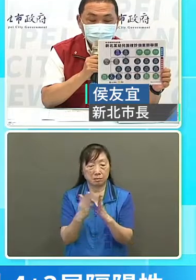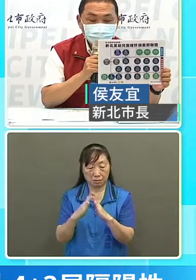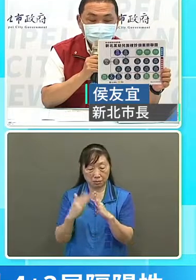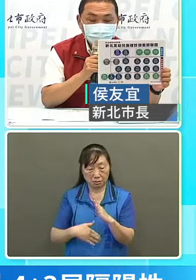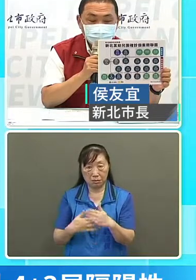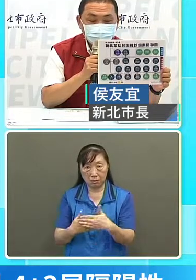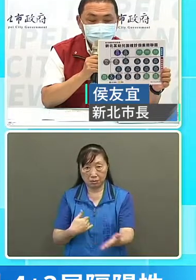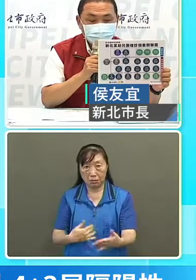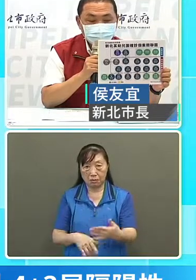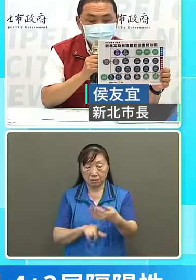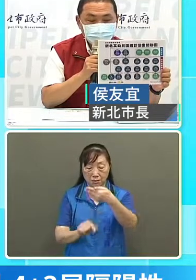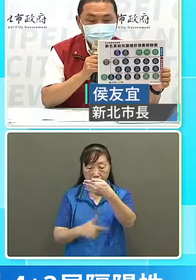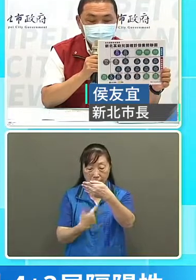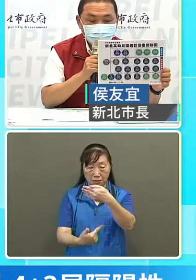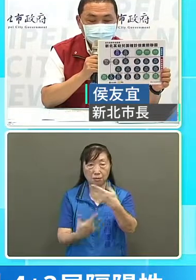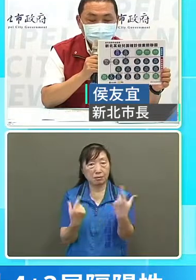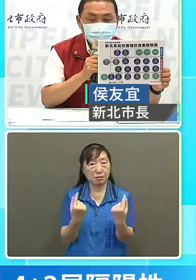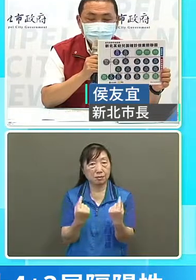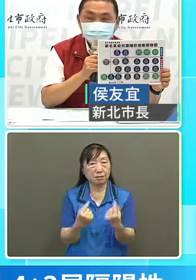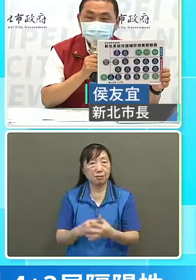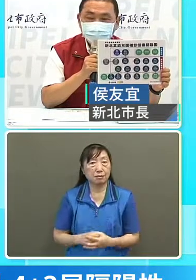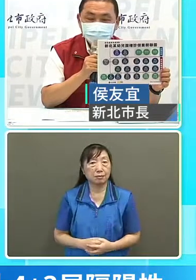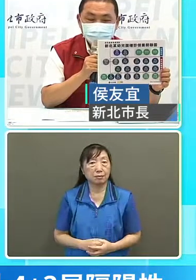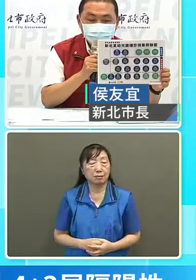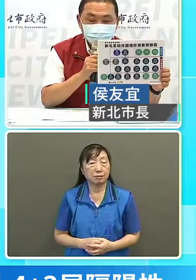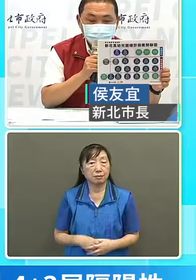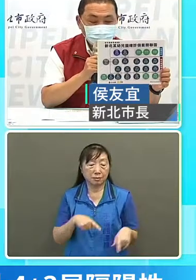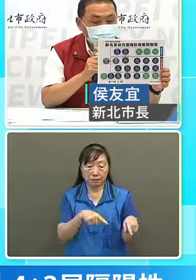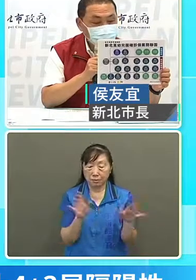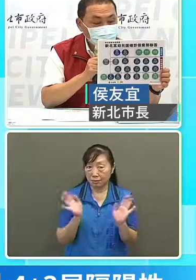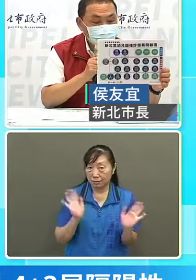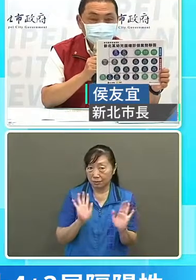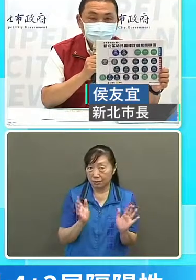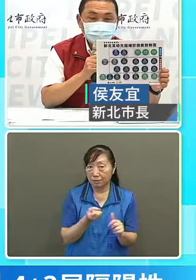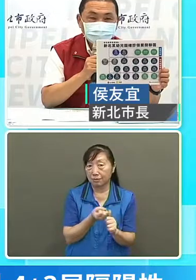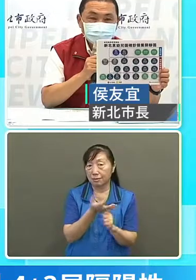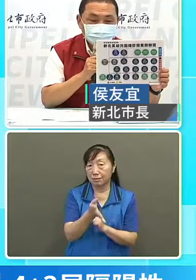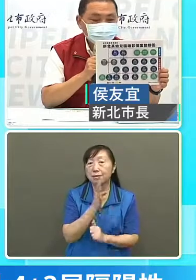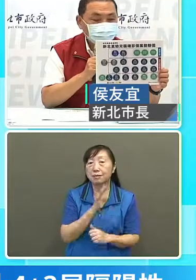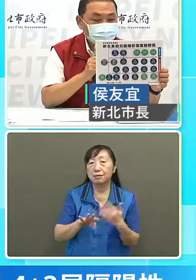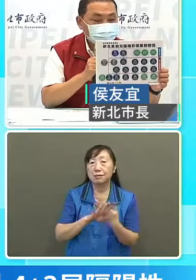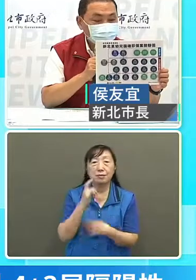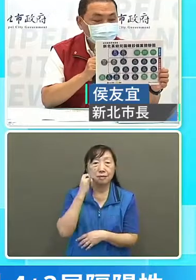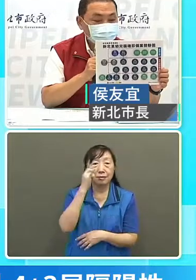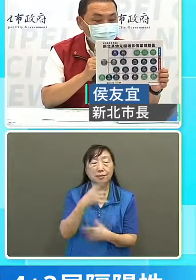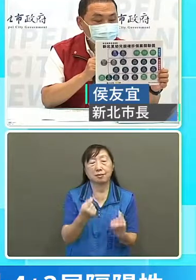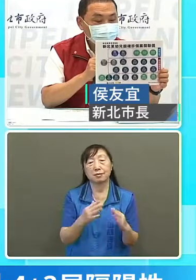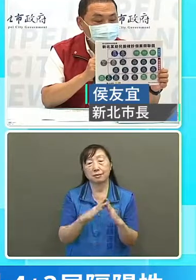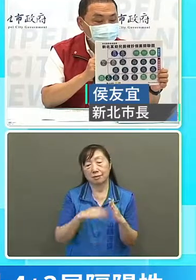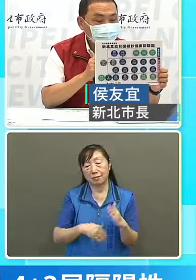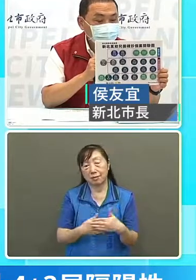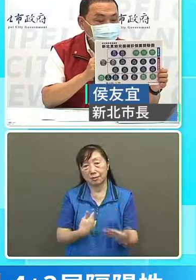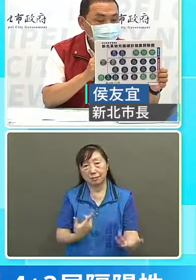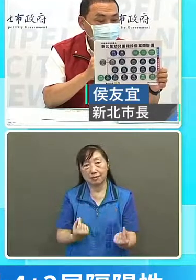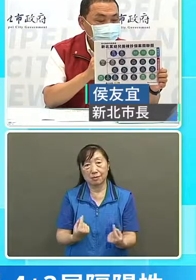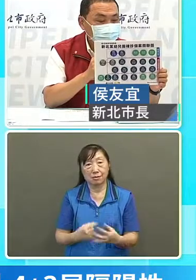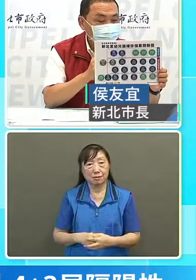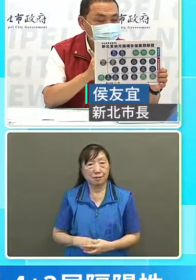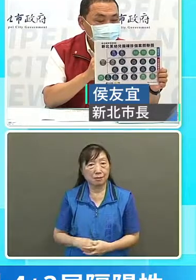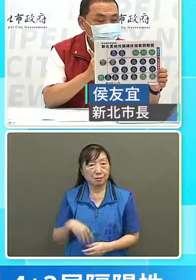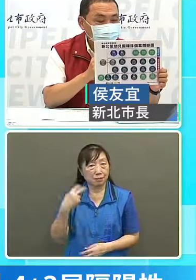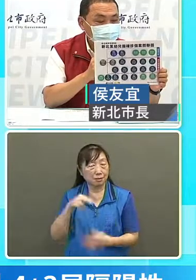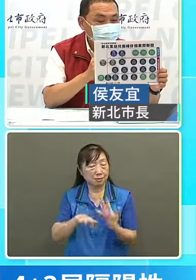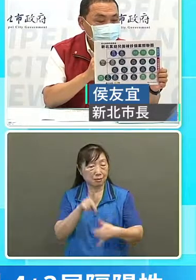及9月6号也是一样，这个孩子们传给外婆是居家隔离。至于另外有一